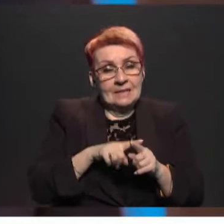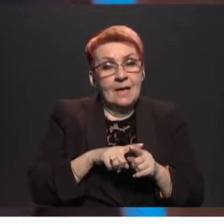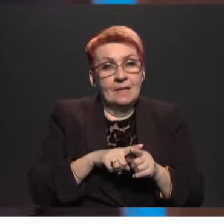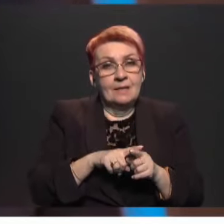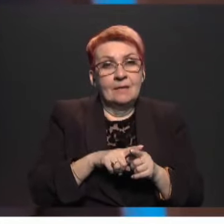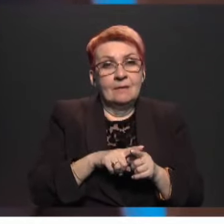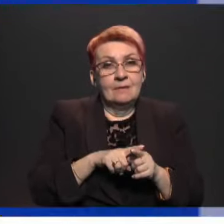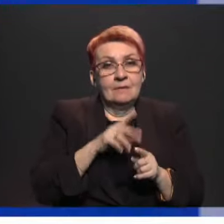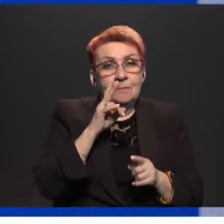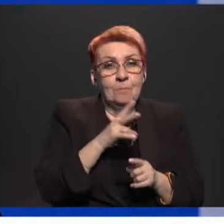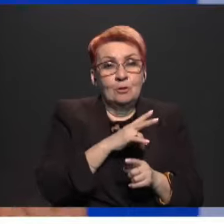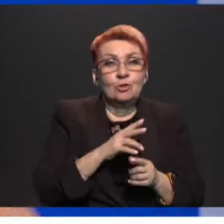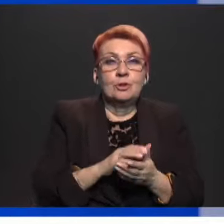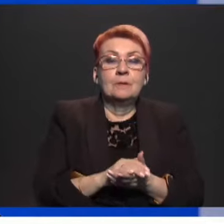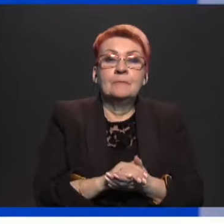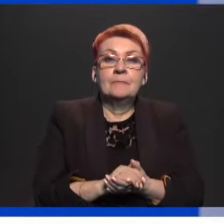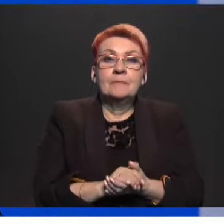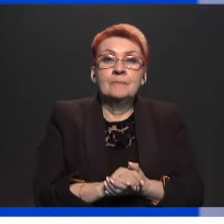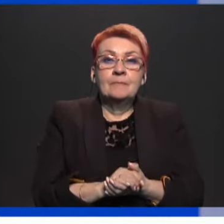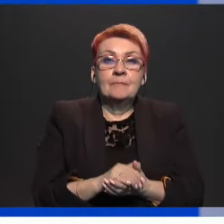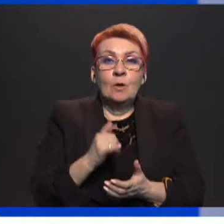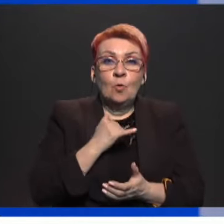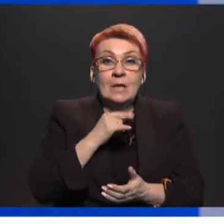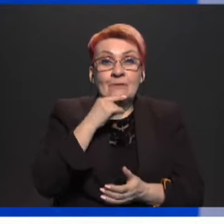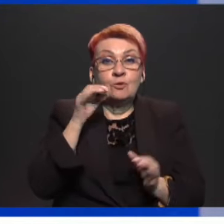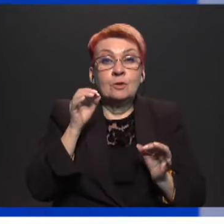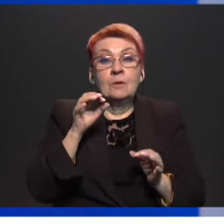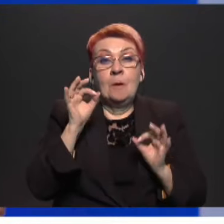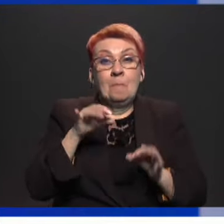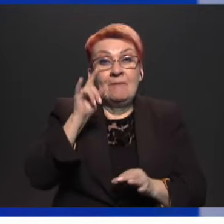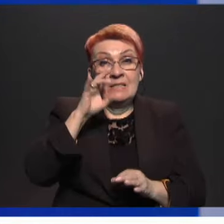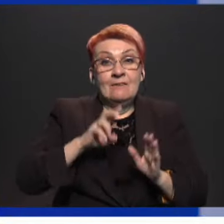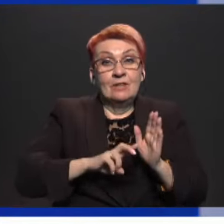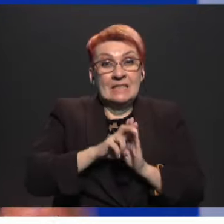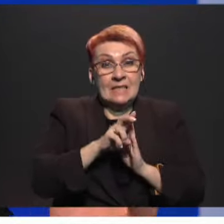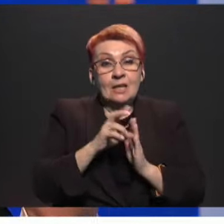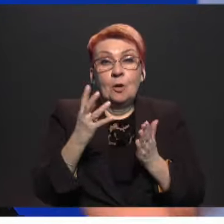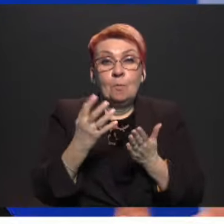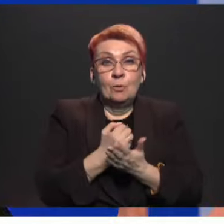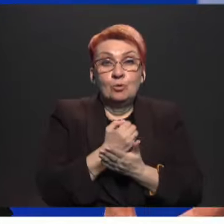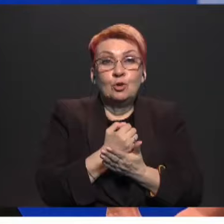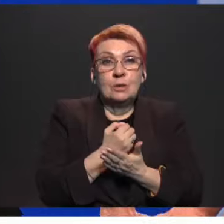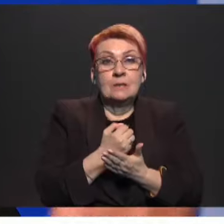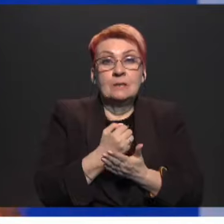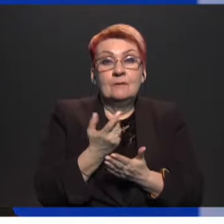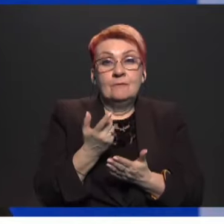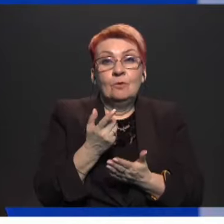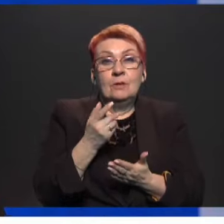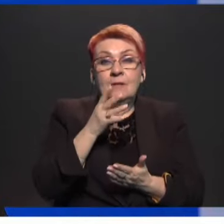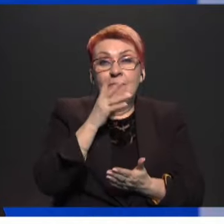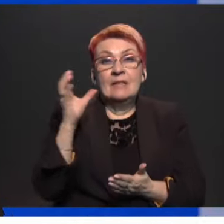этим есть некое преткновение. У нас в русской православной церкви получилось в связи с годами советского